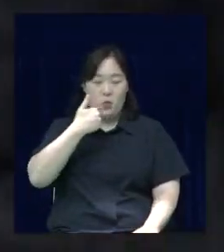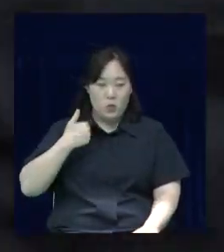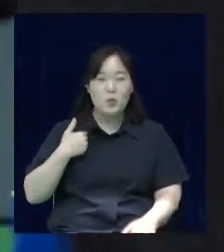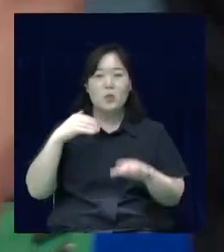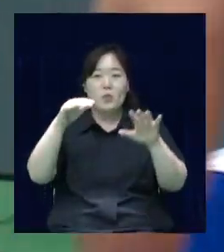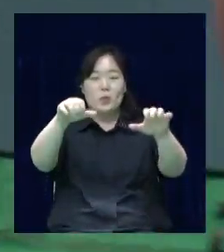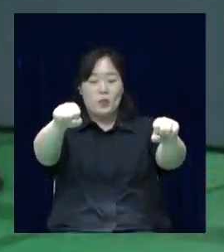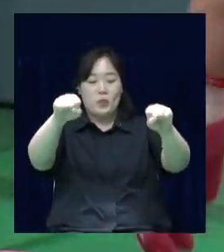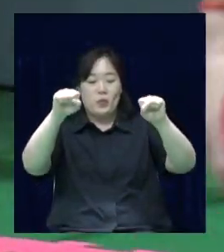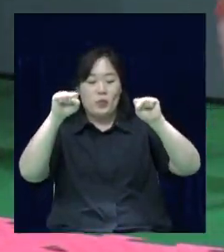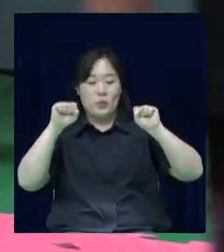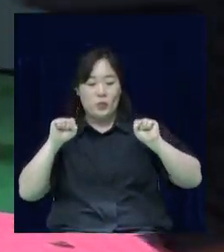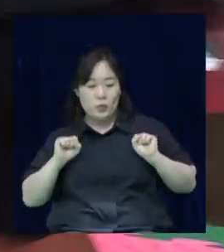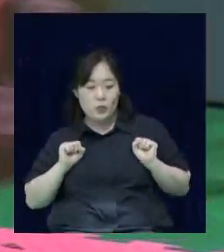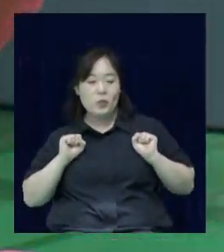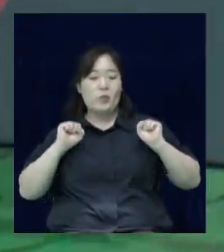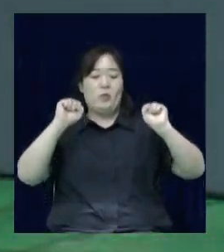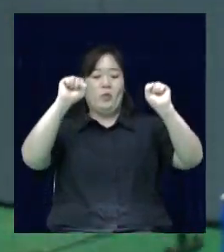예.